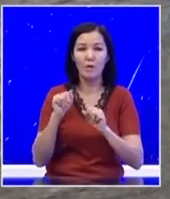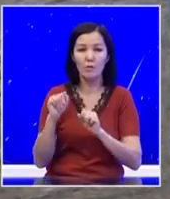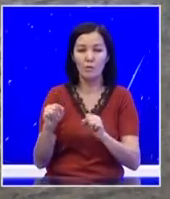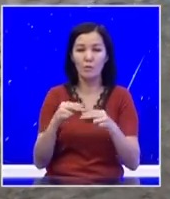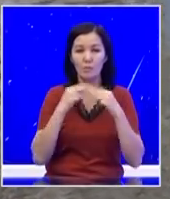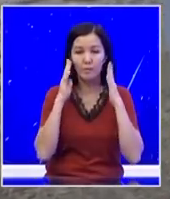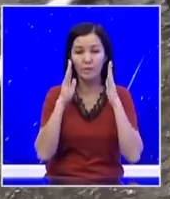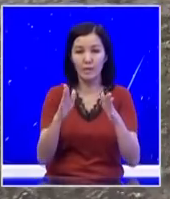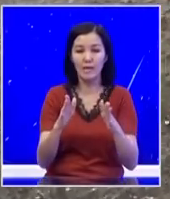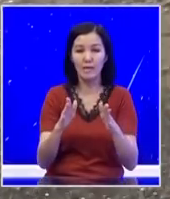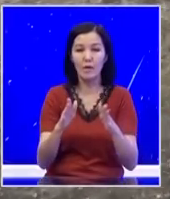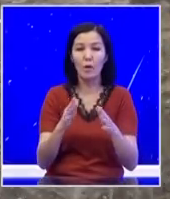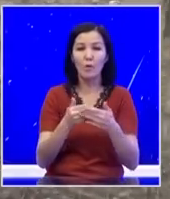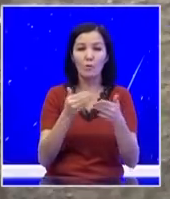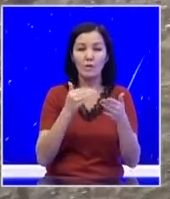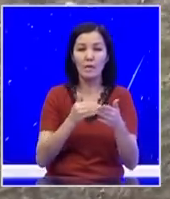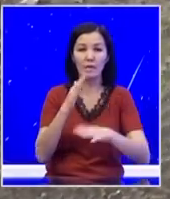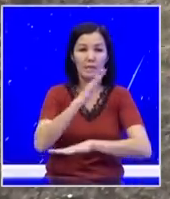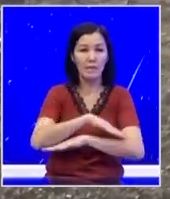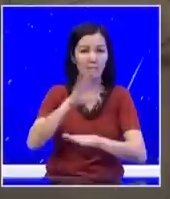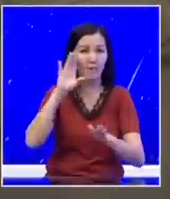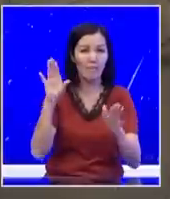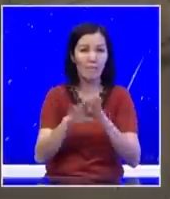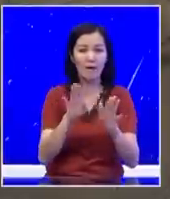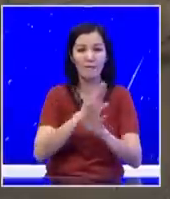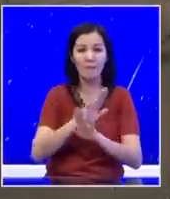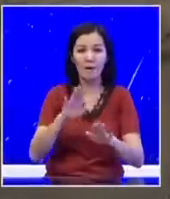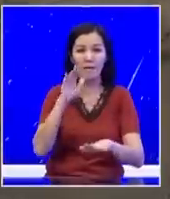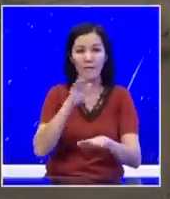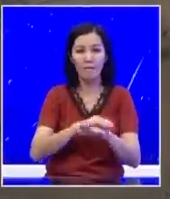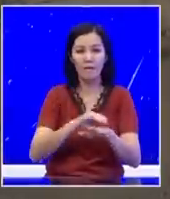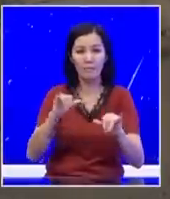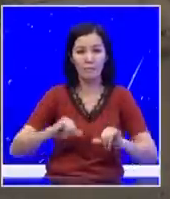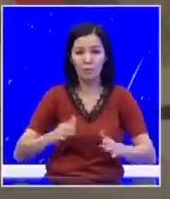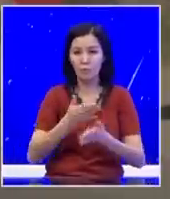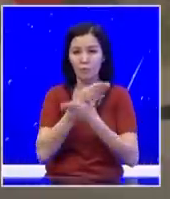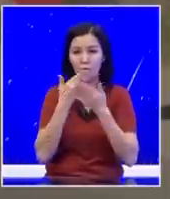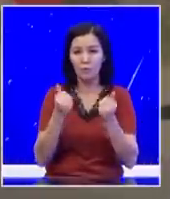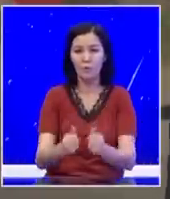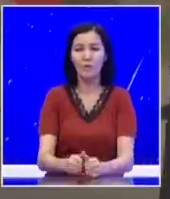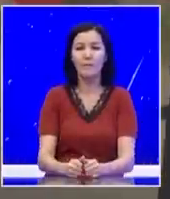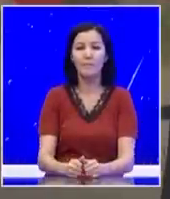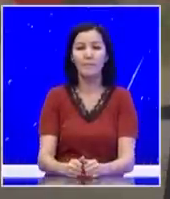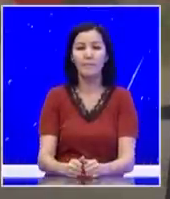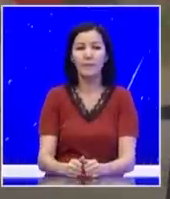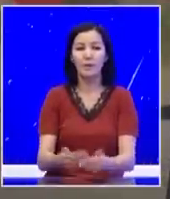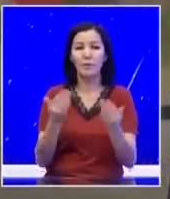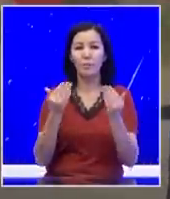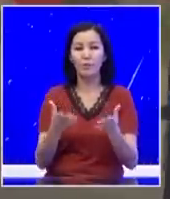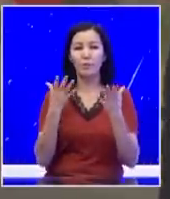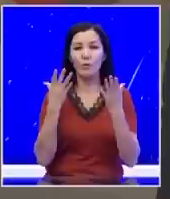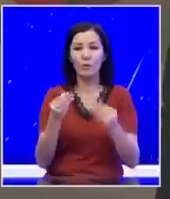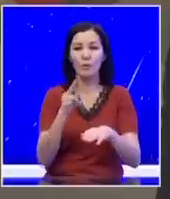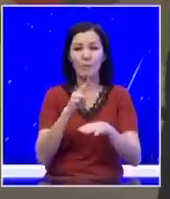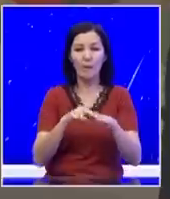жүр. Сәйкесінше осыған дейін тәртіпке бағынбай құқық бұзғандар тіркелмепті. Бұл блок бекетте бүгінгі күнде